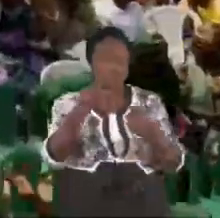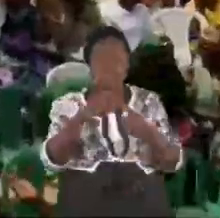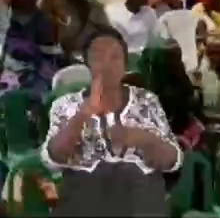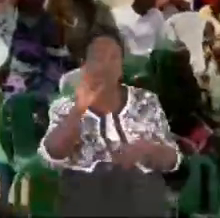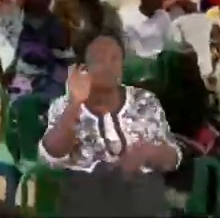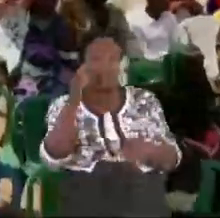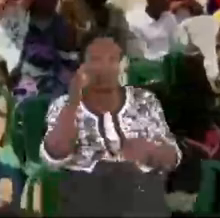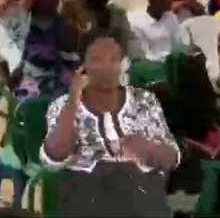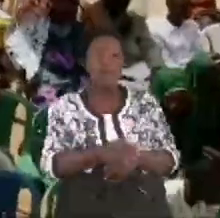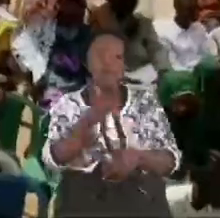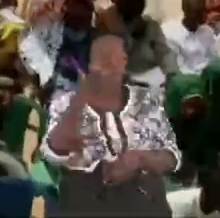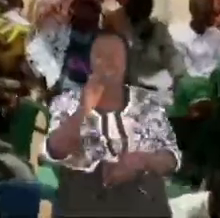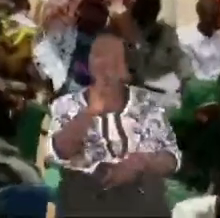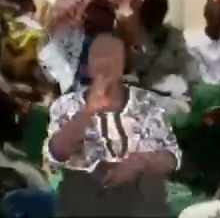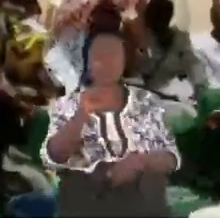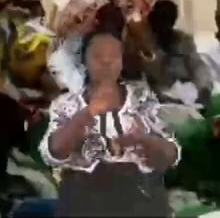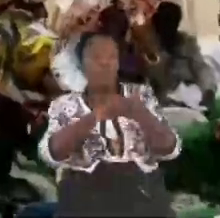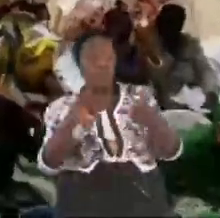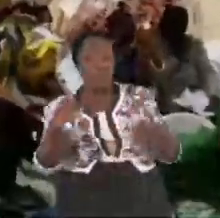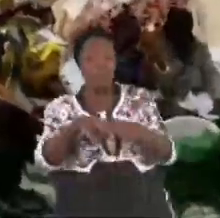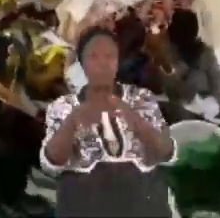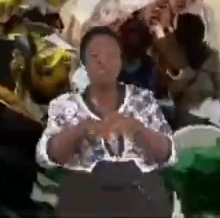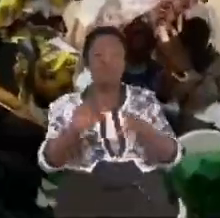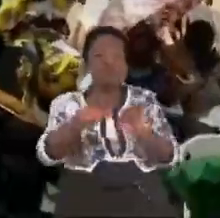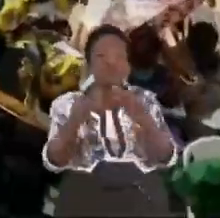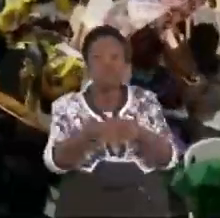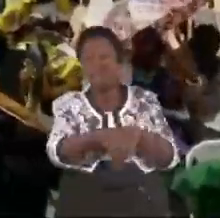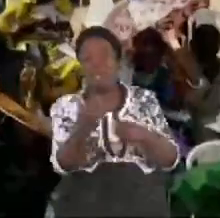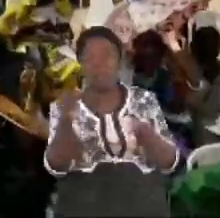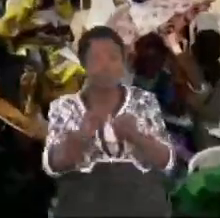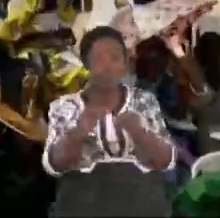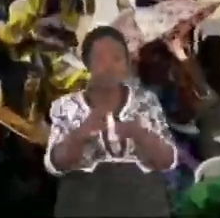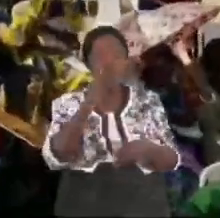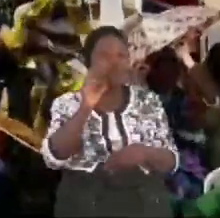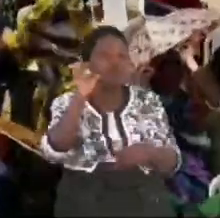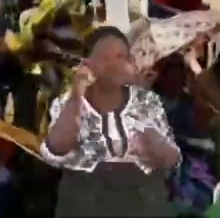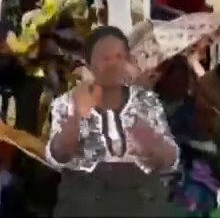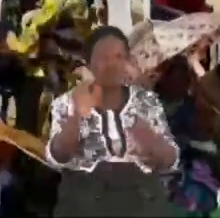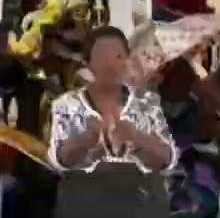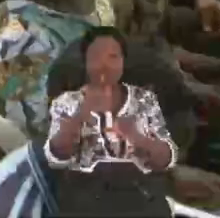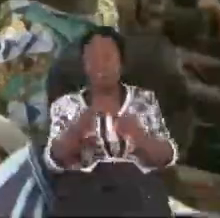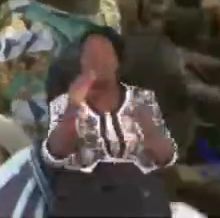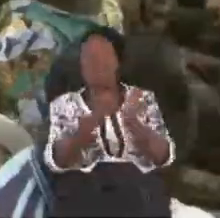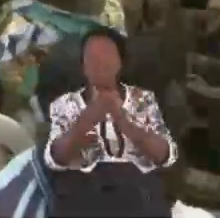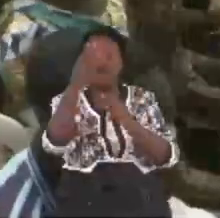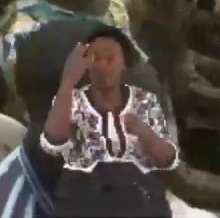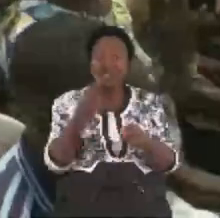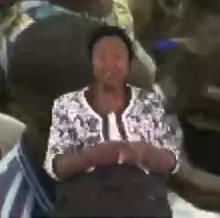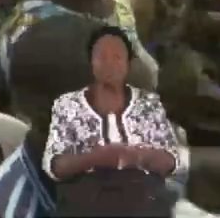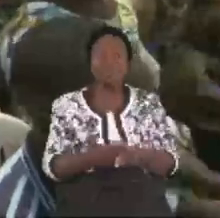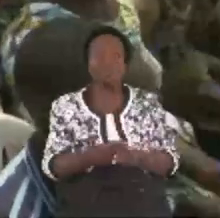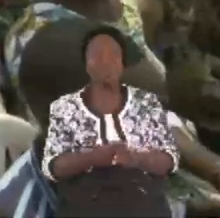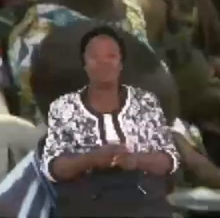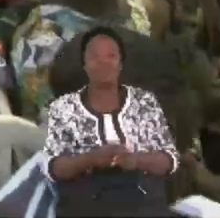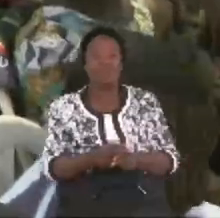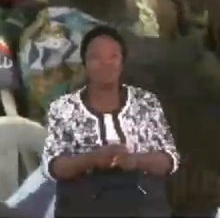fructueux. Il y a plus de stérilité dans ta famille. Tu es fructueux, fécond au nom de